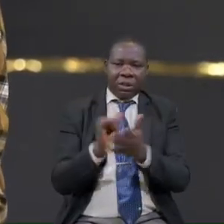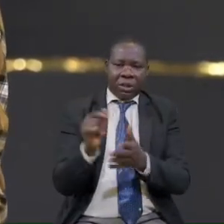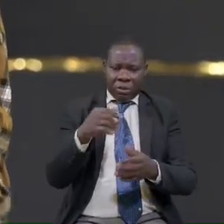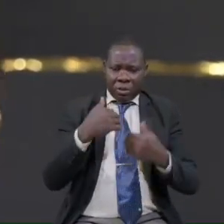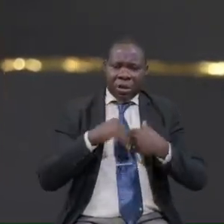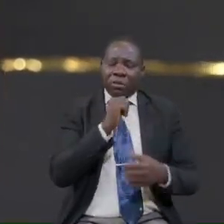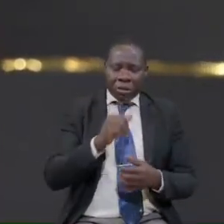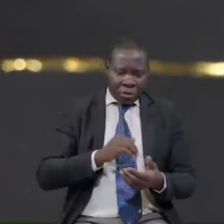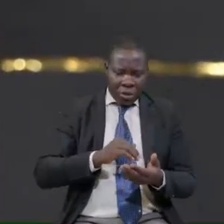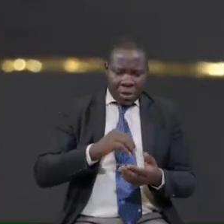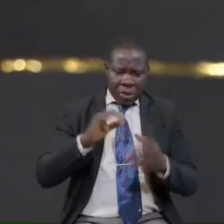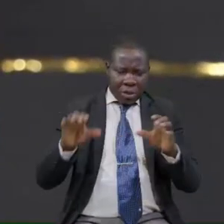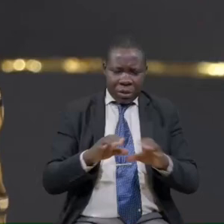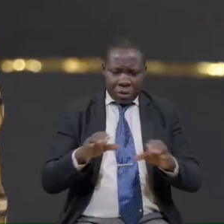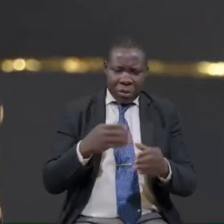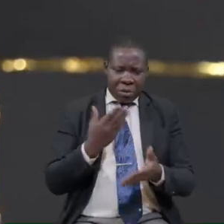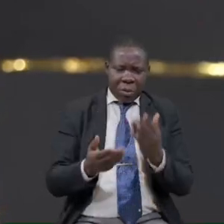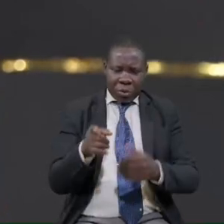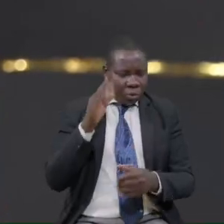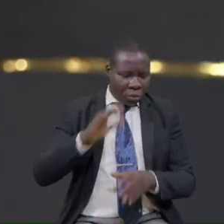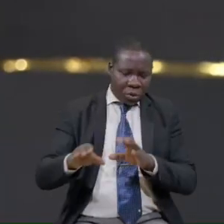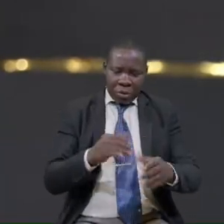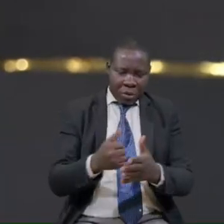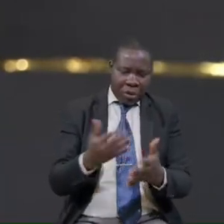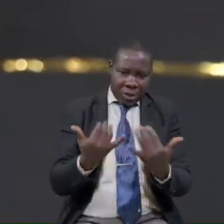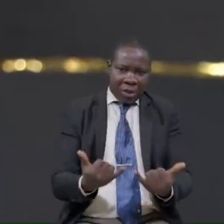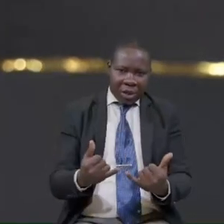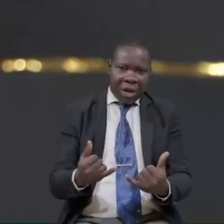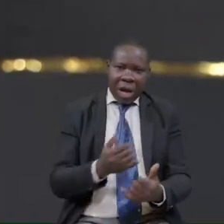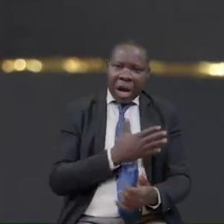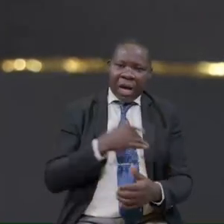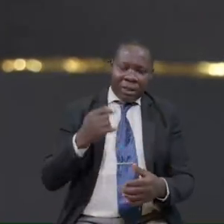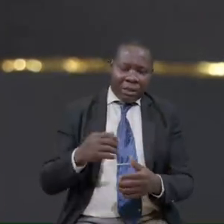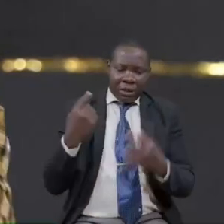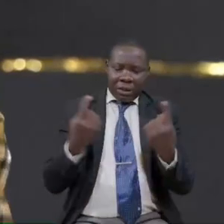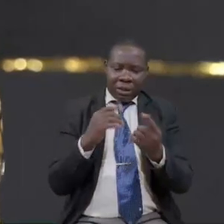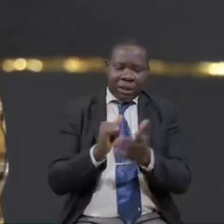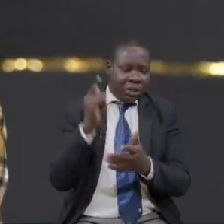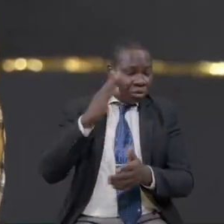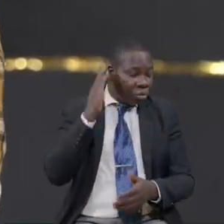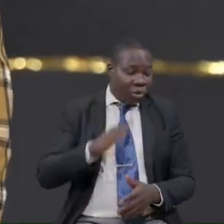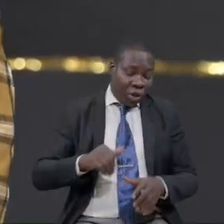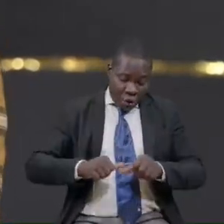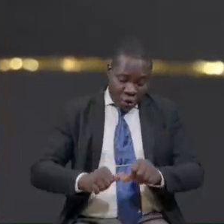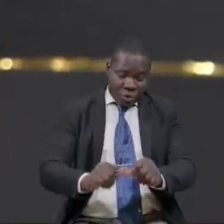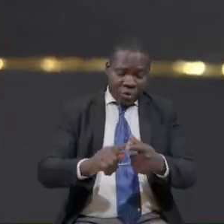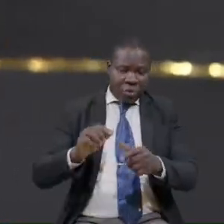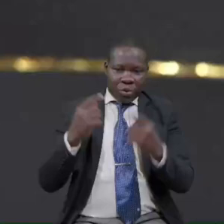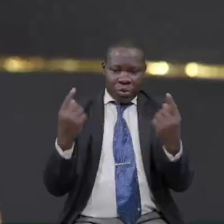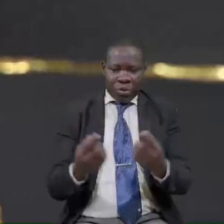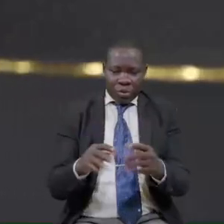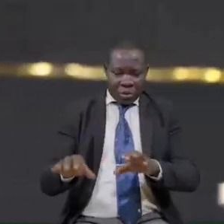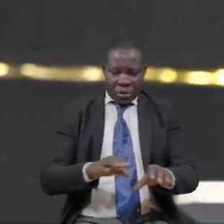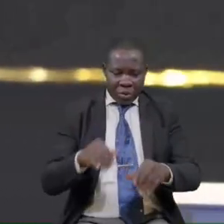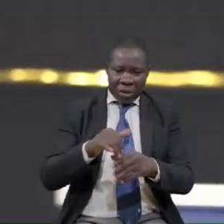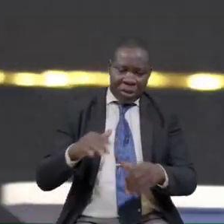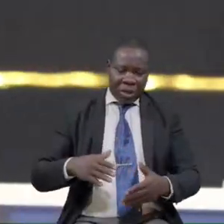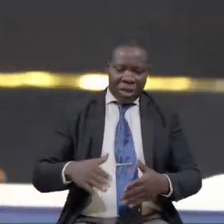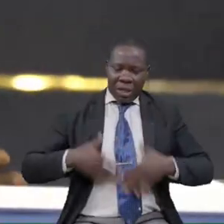encore commis, que les péchés que tu commettras dans la vie, que tu en es pardonné.